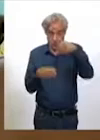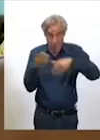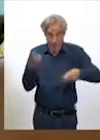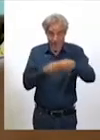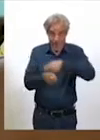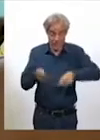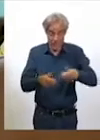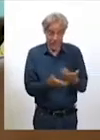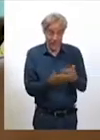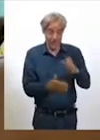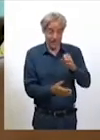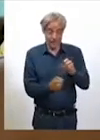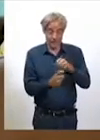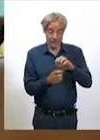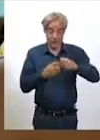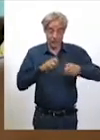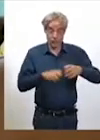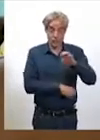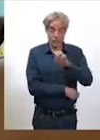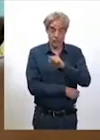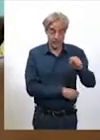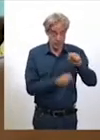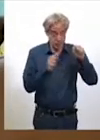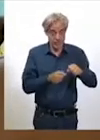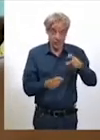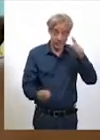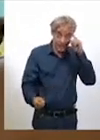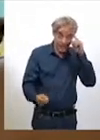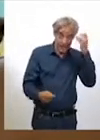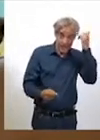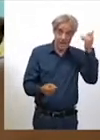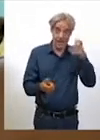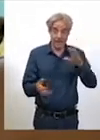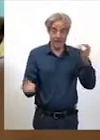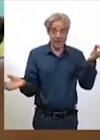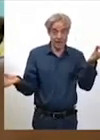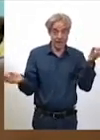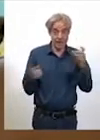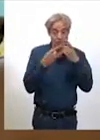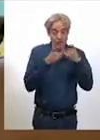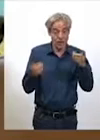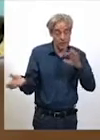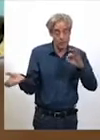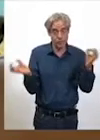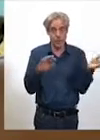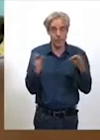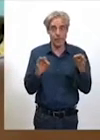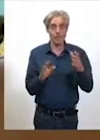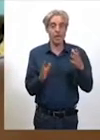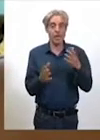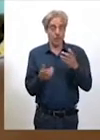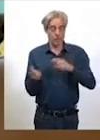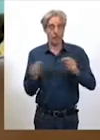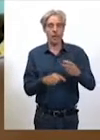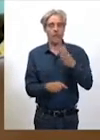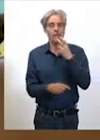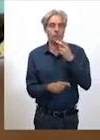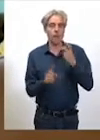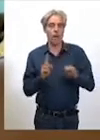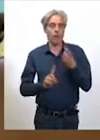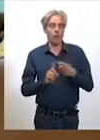des structures de l'ESS, il y a cet élément démocratique, mais aussi parce que c'est un débat citoyen qui est nécessaire. À ce titre, on souhaite